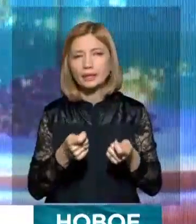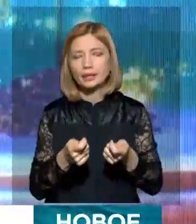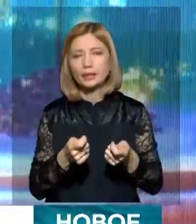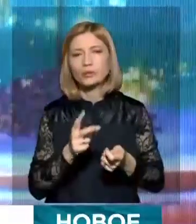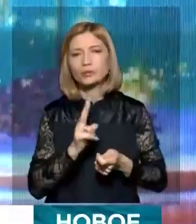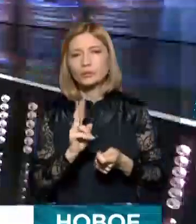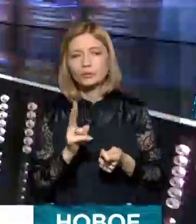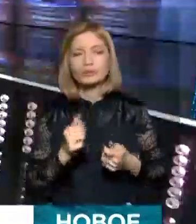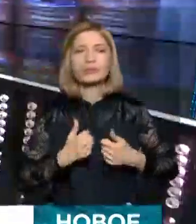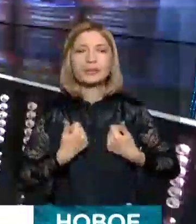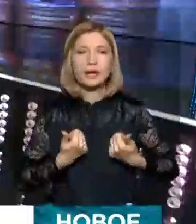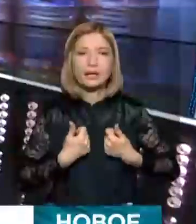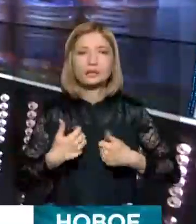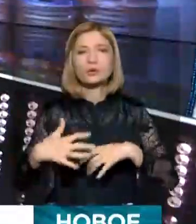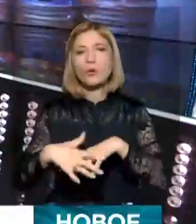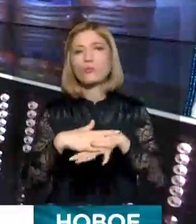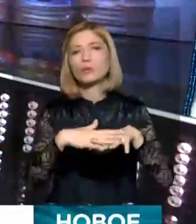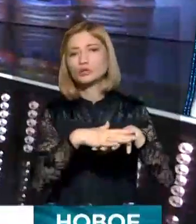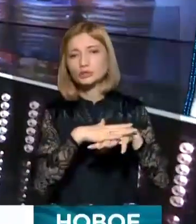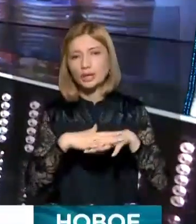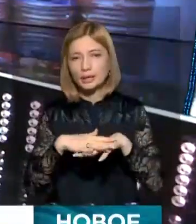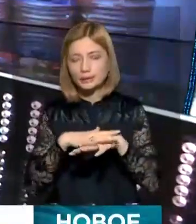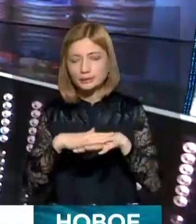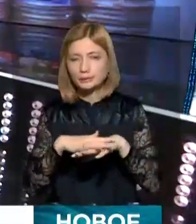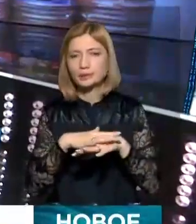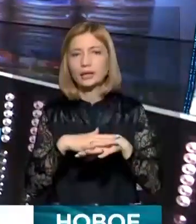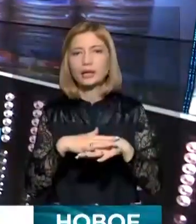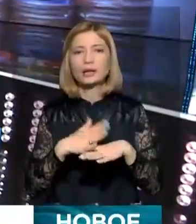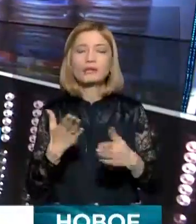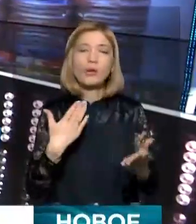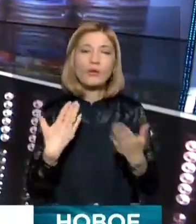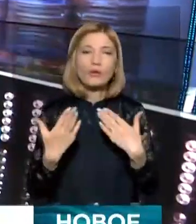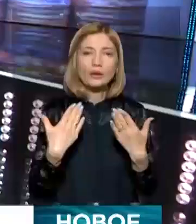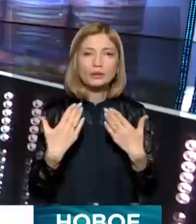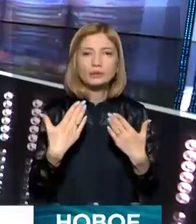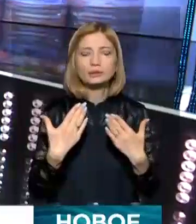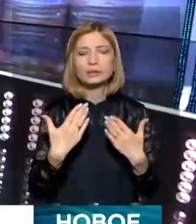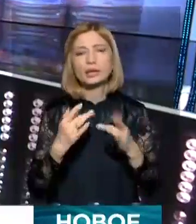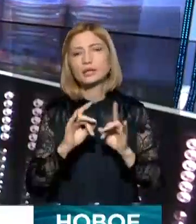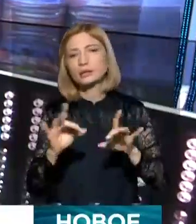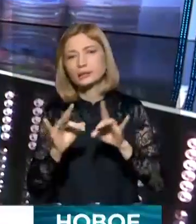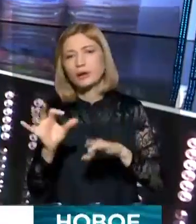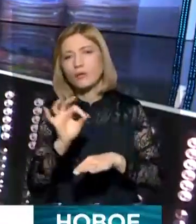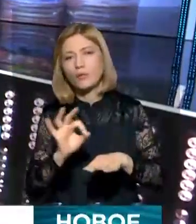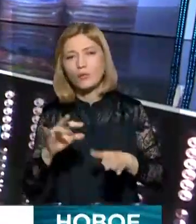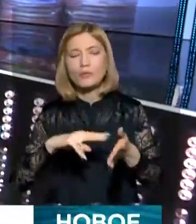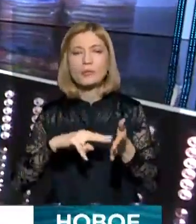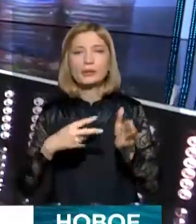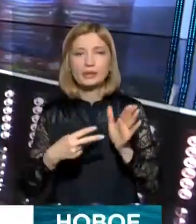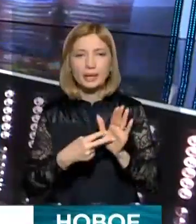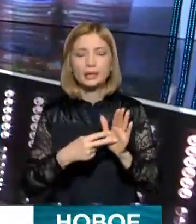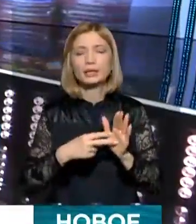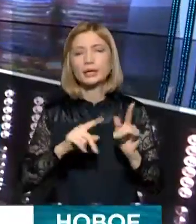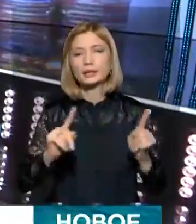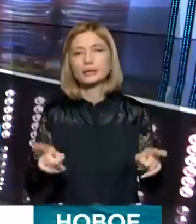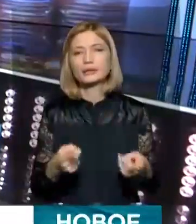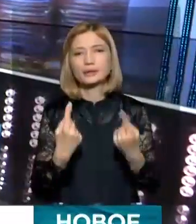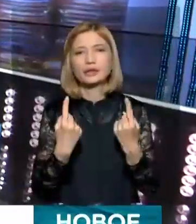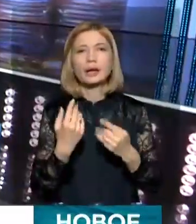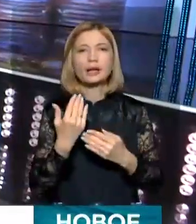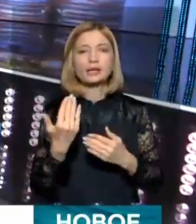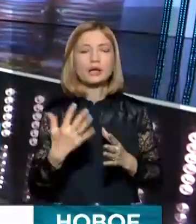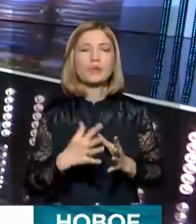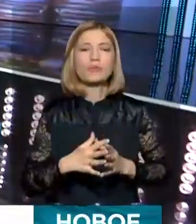наладить связь с общественностью, презентовать свои, так скажем, планы по развитию, устойчивому развитию, они имеют